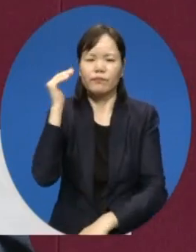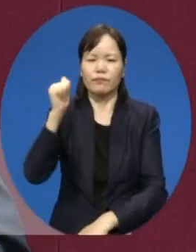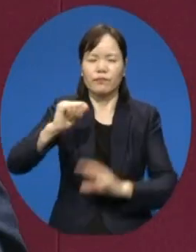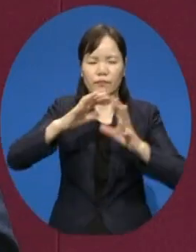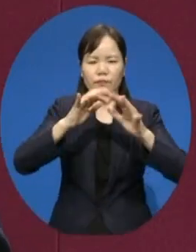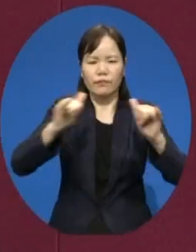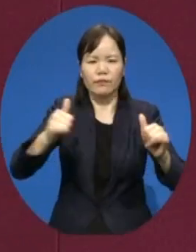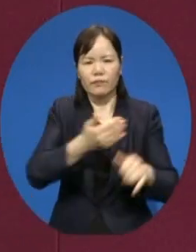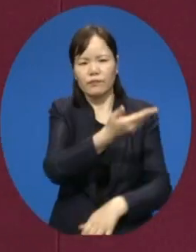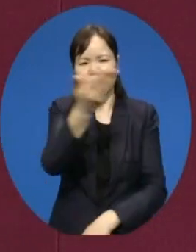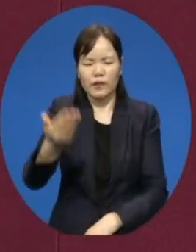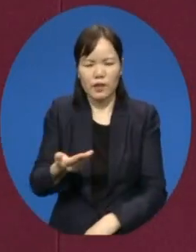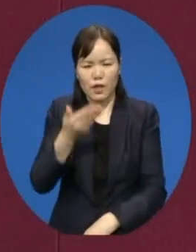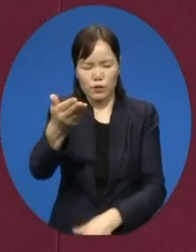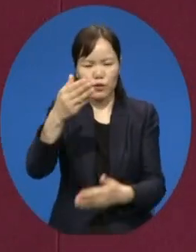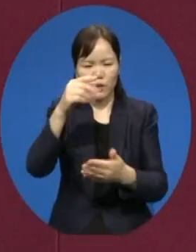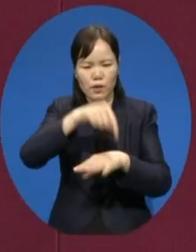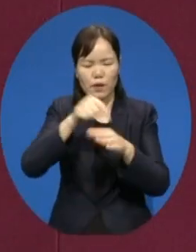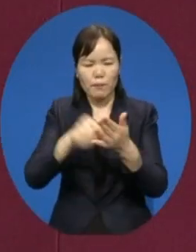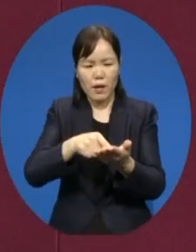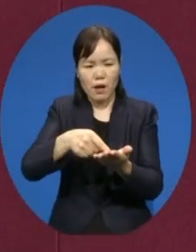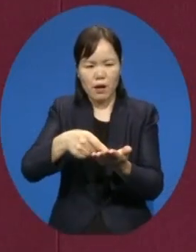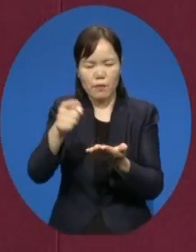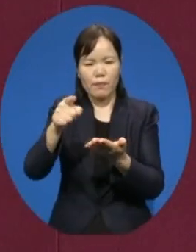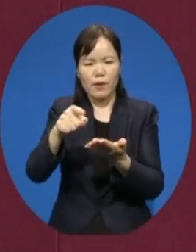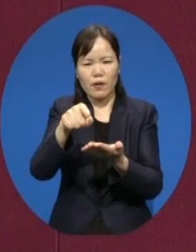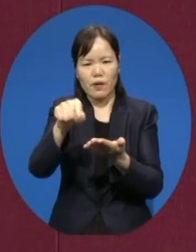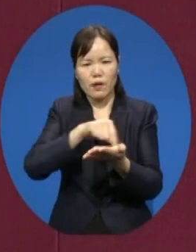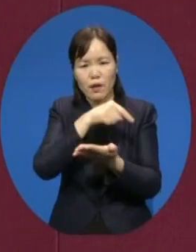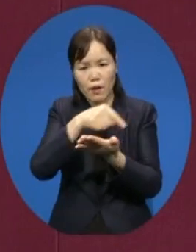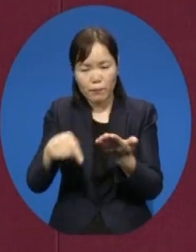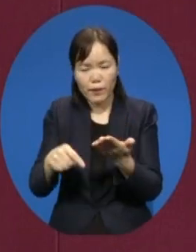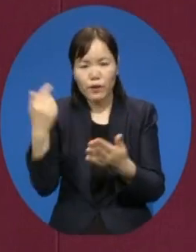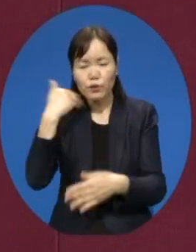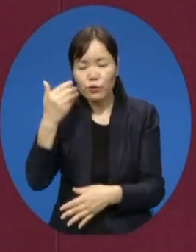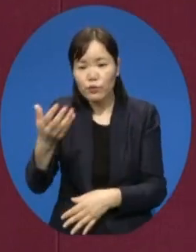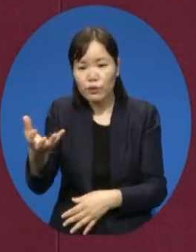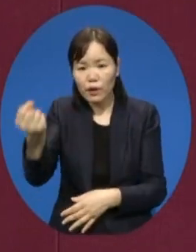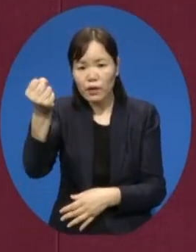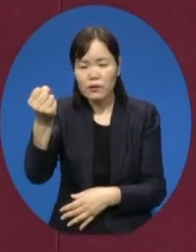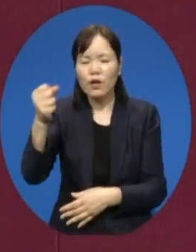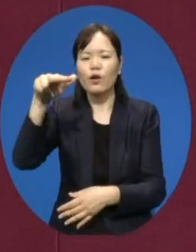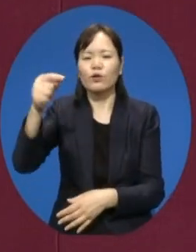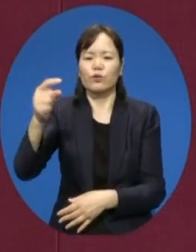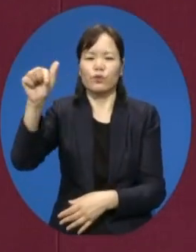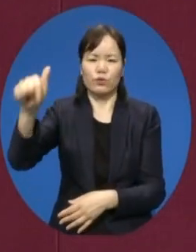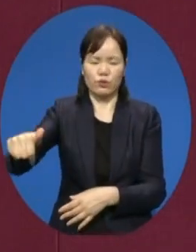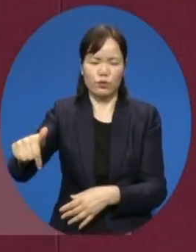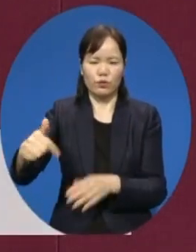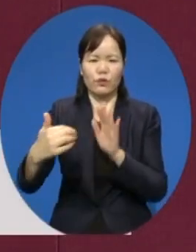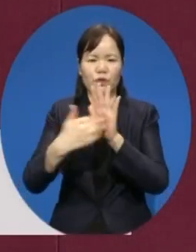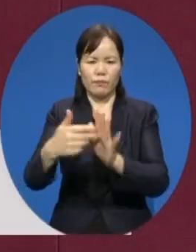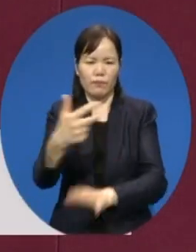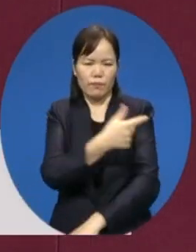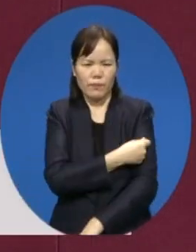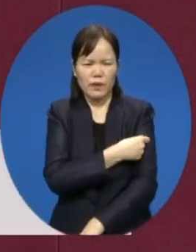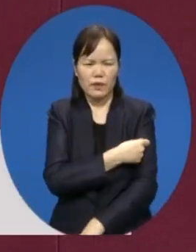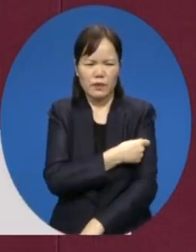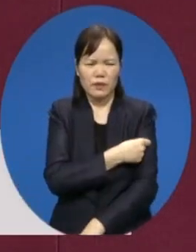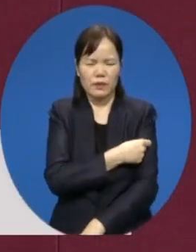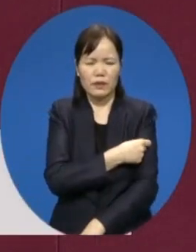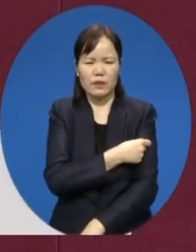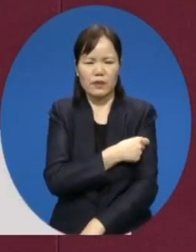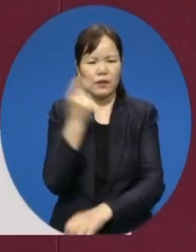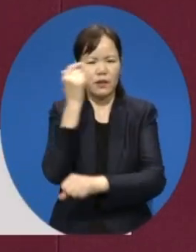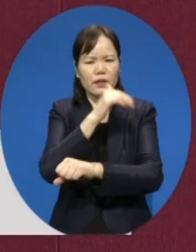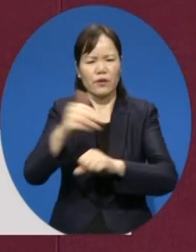마음의 빚 조국에게만 있습니다. 백신 수급 실패해도 자화자찬만 합니다.